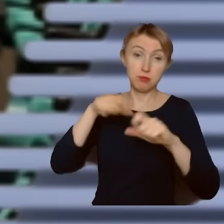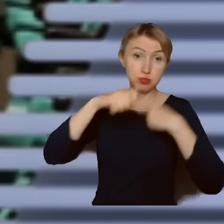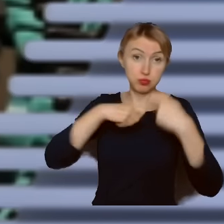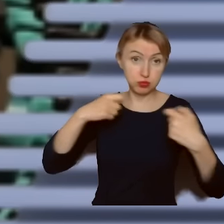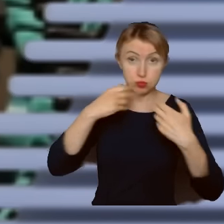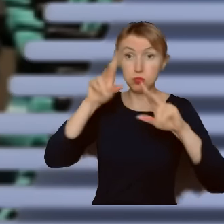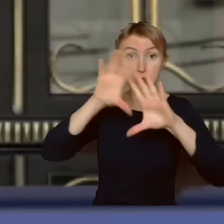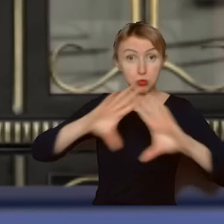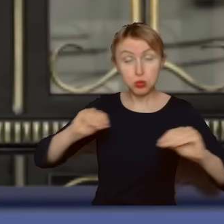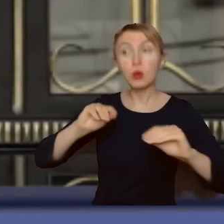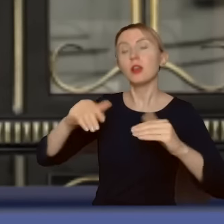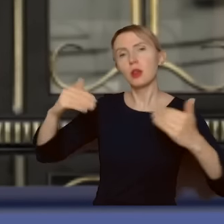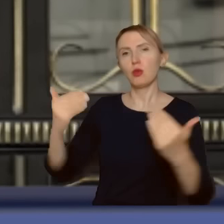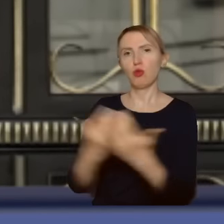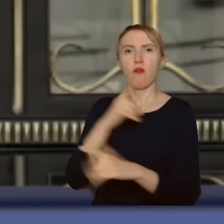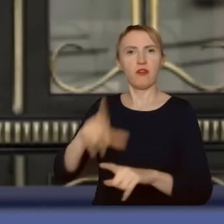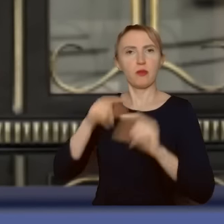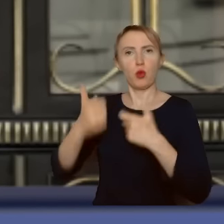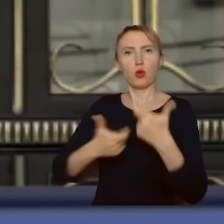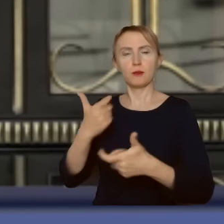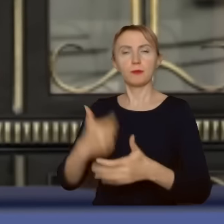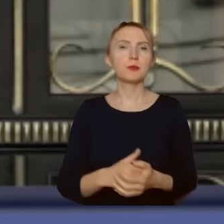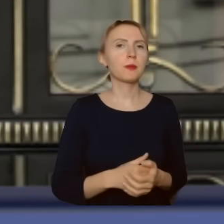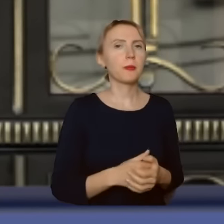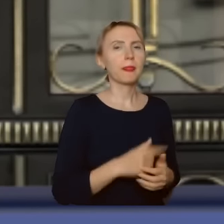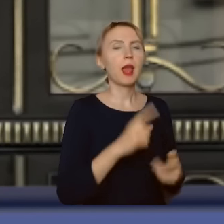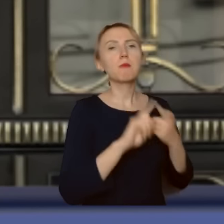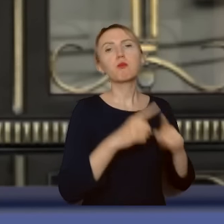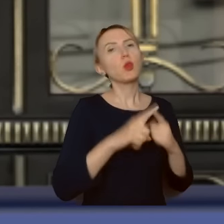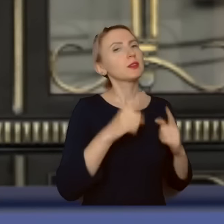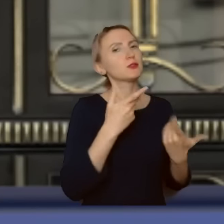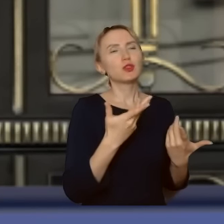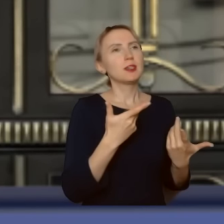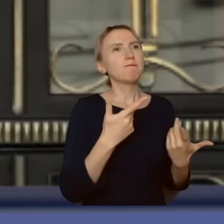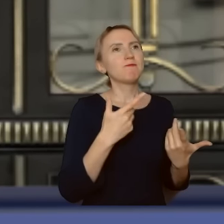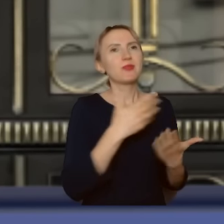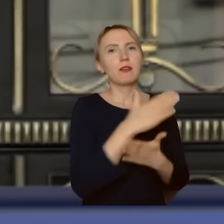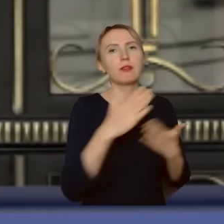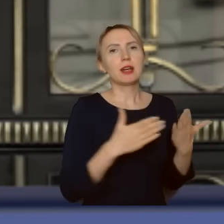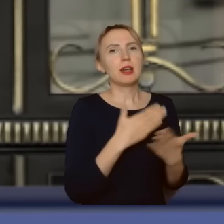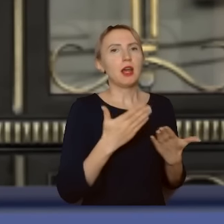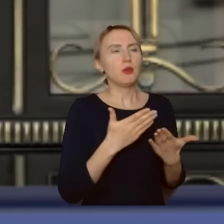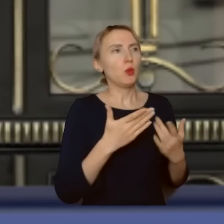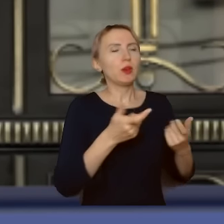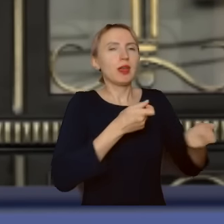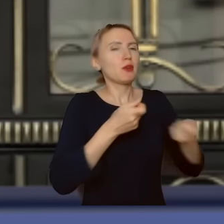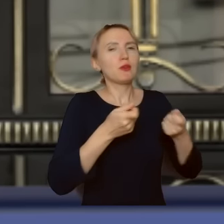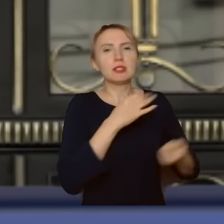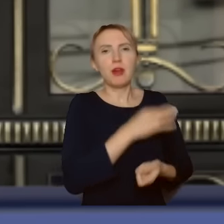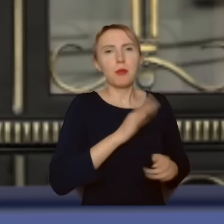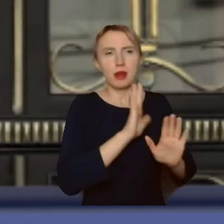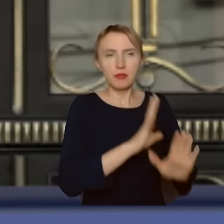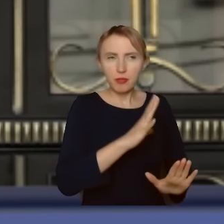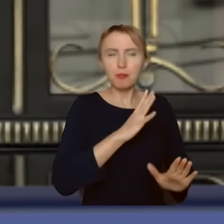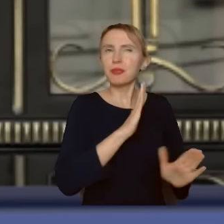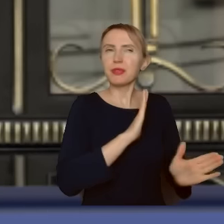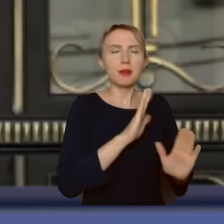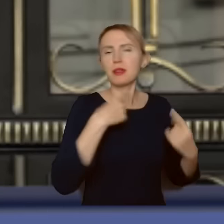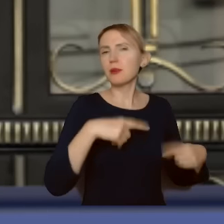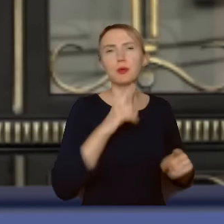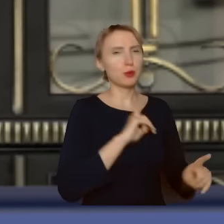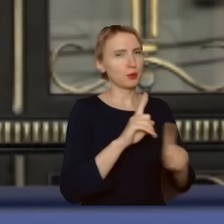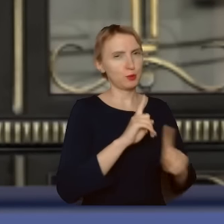Panie redaktorze, no my politycznie nie rozmawiali, znaczy ja mówię w tym gronie politycznym ścisłego kierownictwa partii, rozmawialiśmy jeszcze na ten temat.